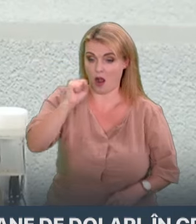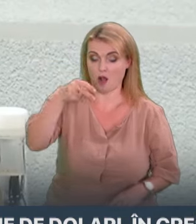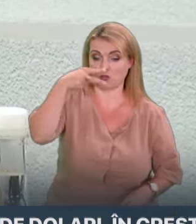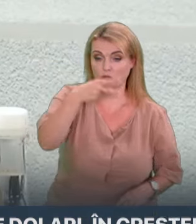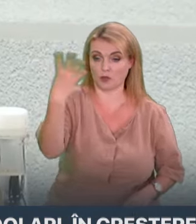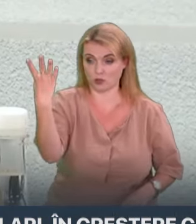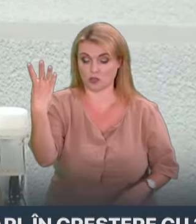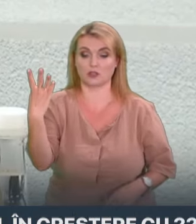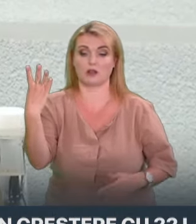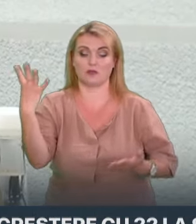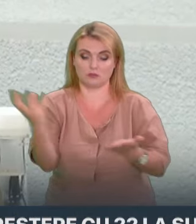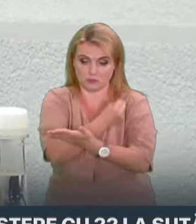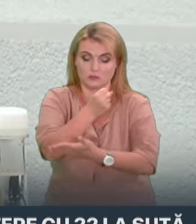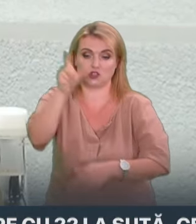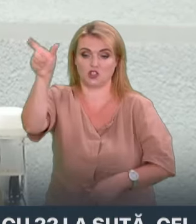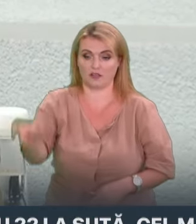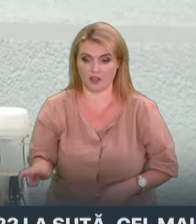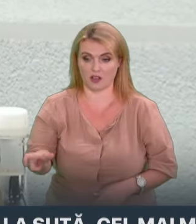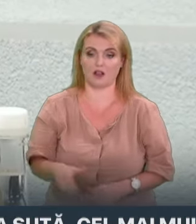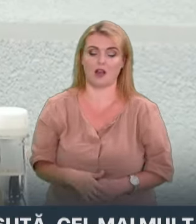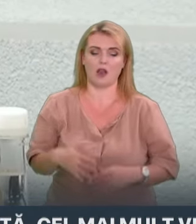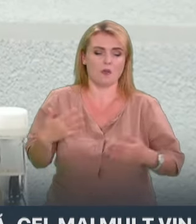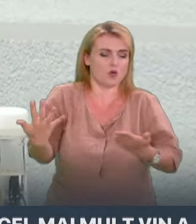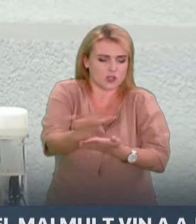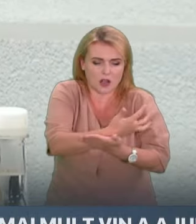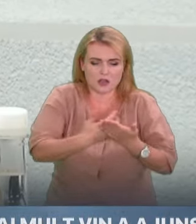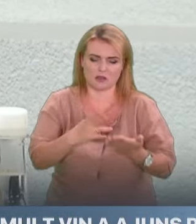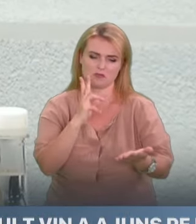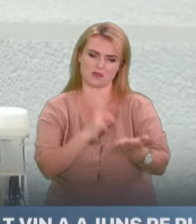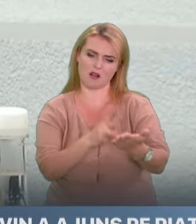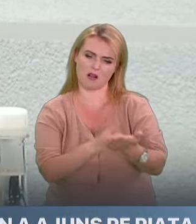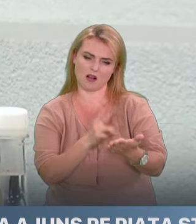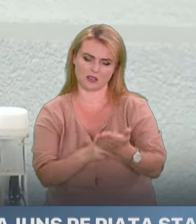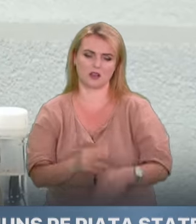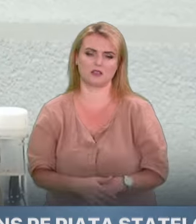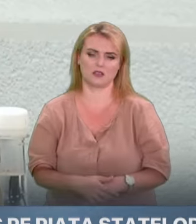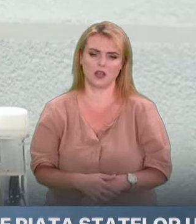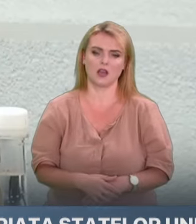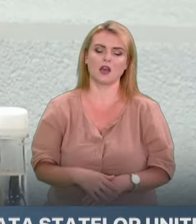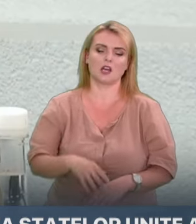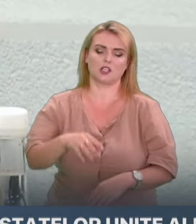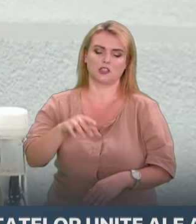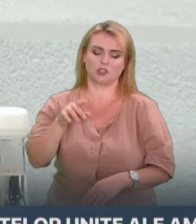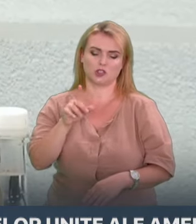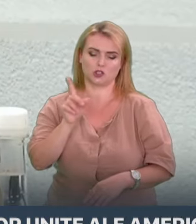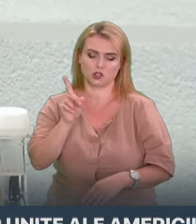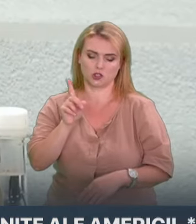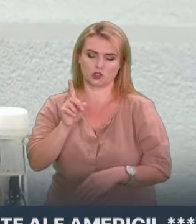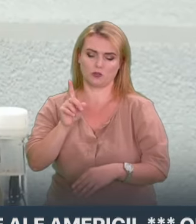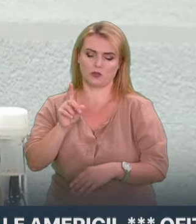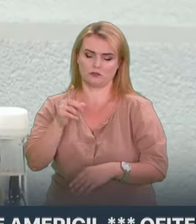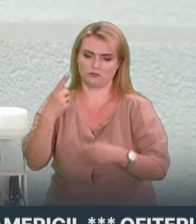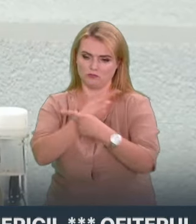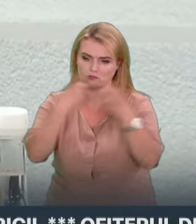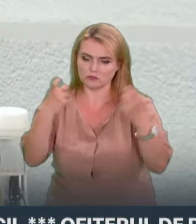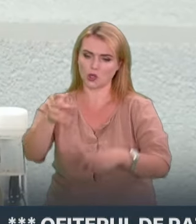august 2024 a fost identificat, au fost acumulate probe absolut suficiente pentru anunțare, pentru punere sub învinuire a executorului nemijlocit